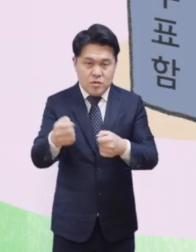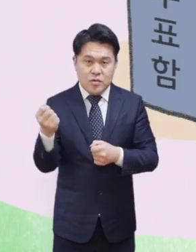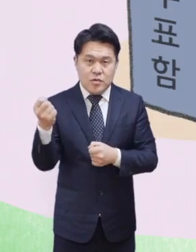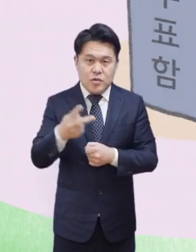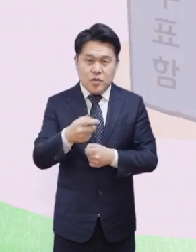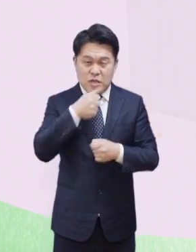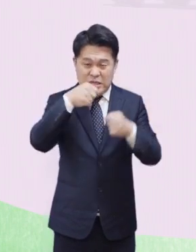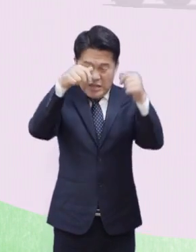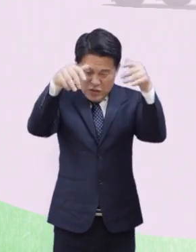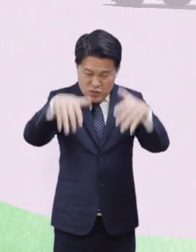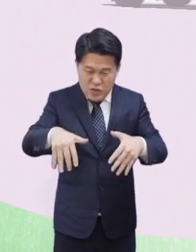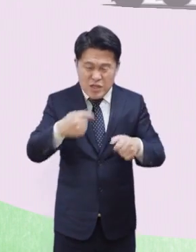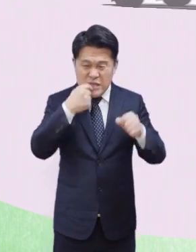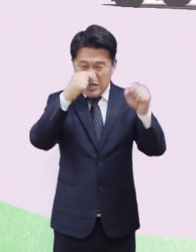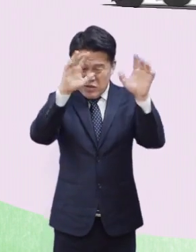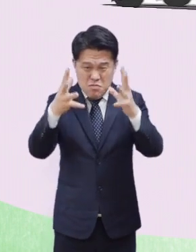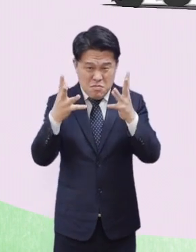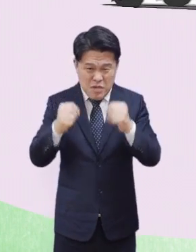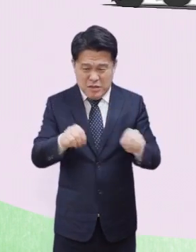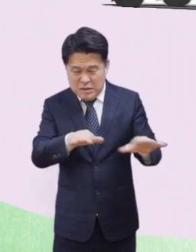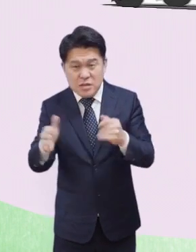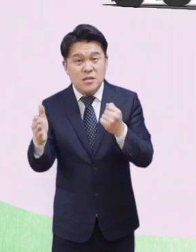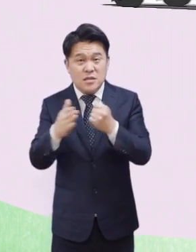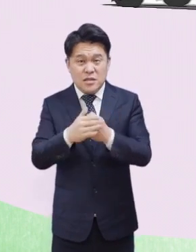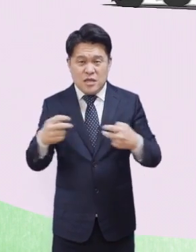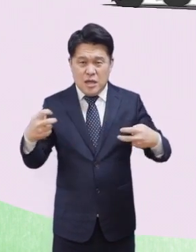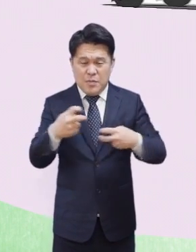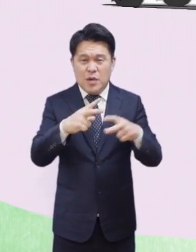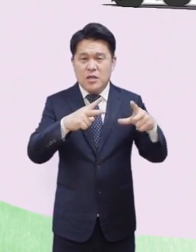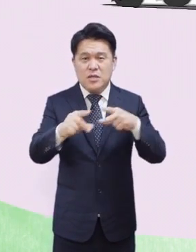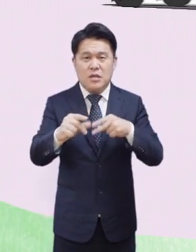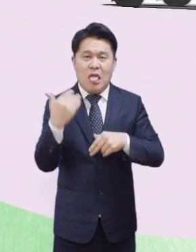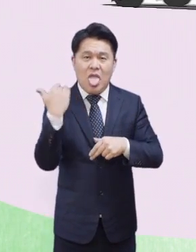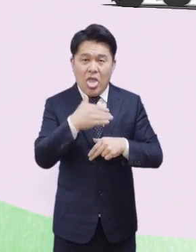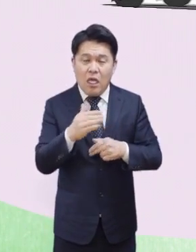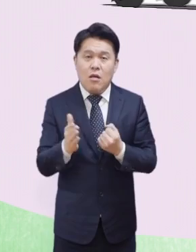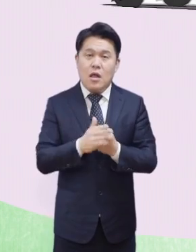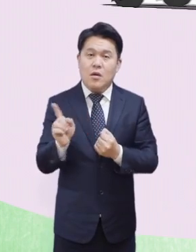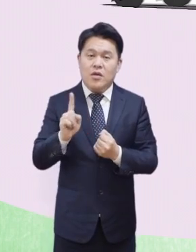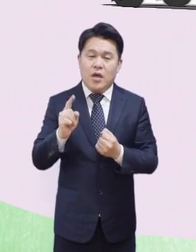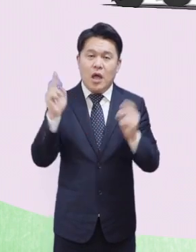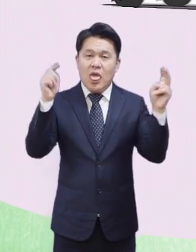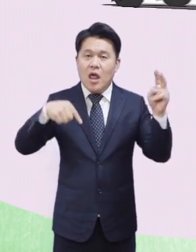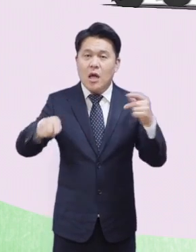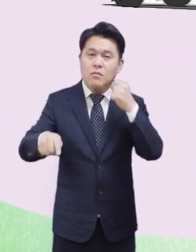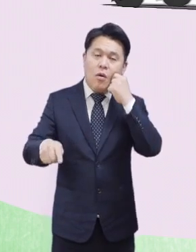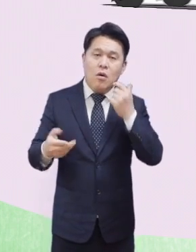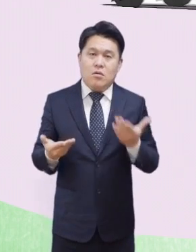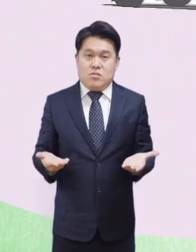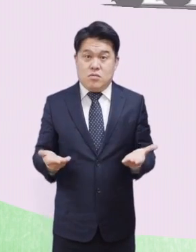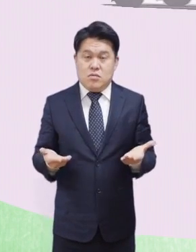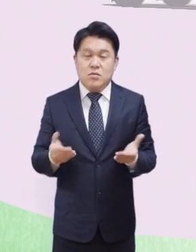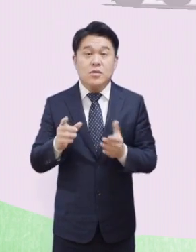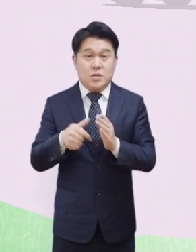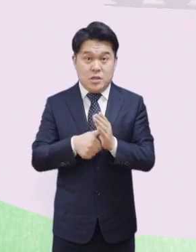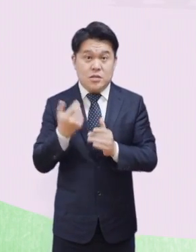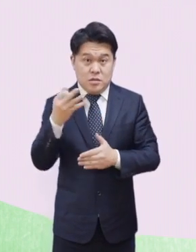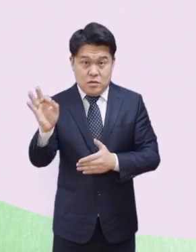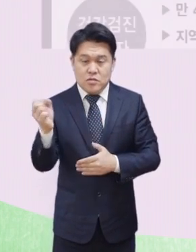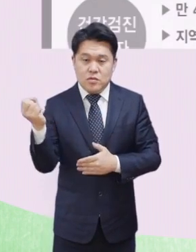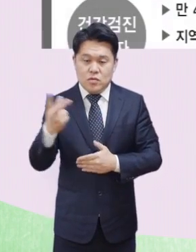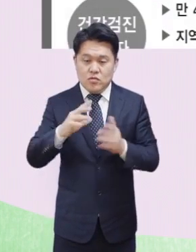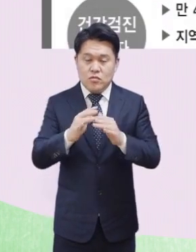경우, 비나 눈이 많이 오거나 큰 지진으로 버스, 지하철이 다니지 않아 출근을 할 수 없을